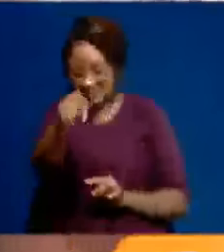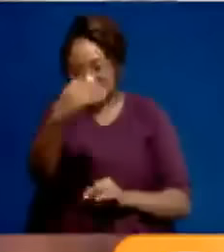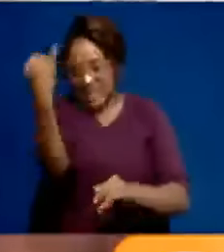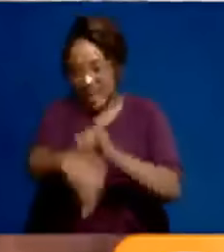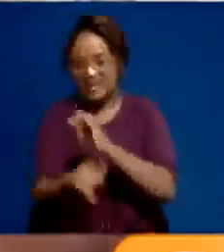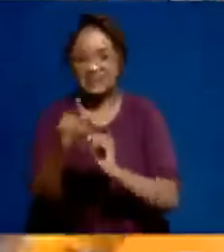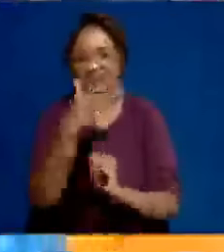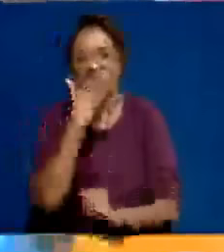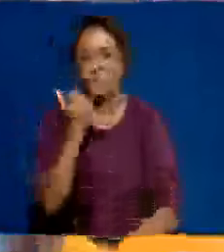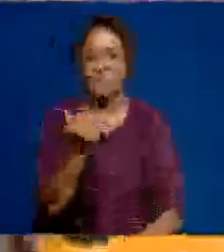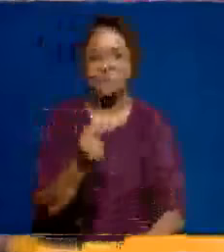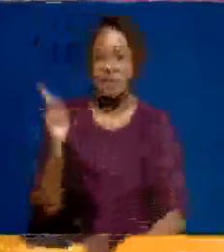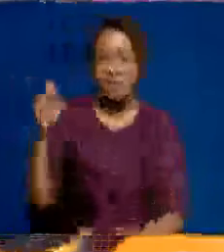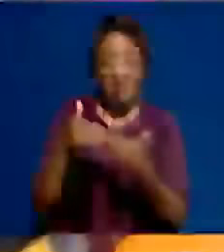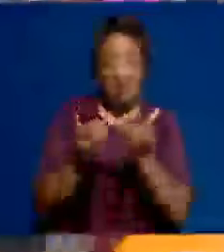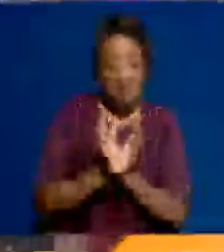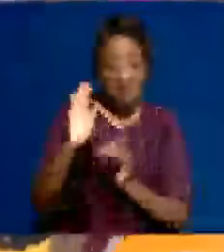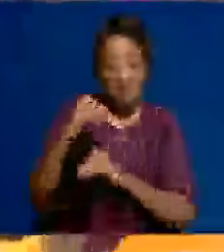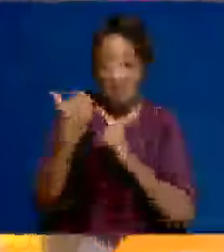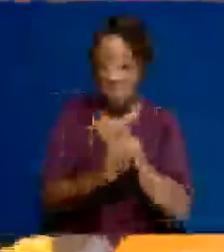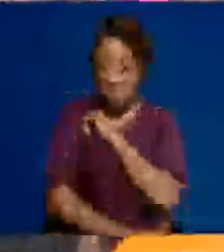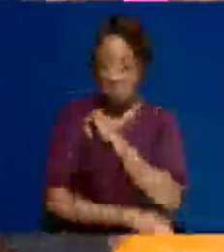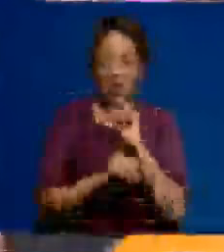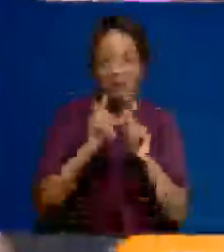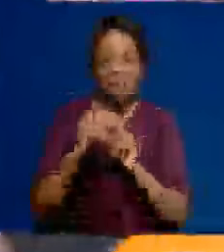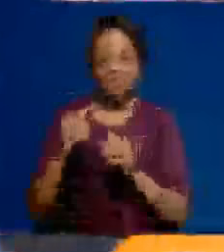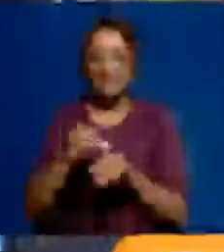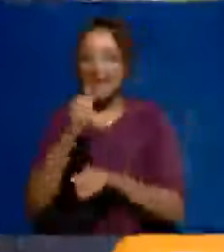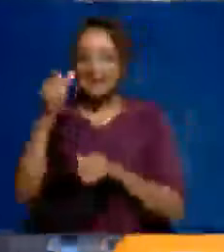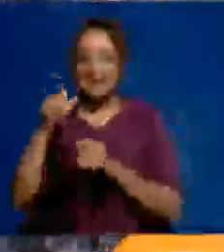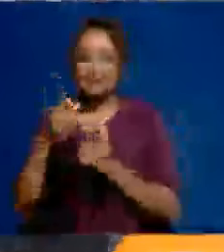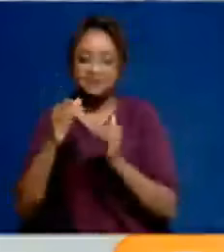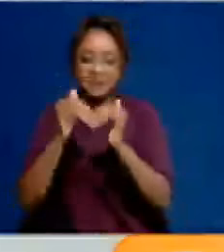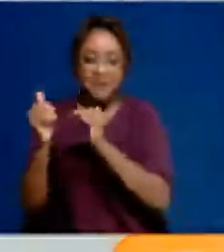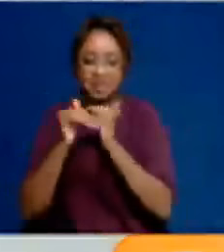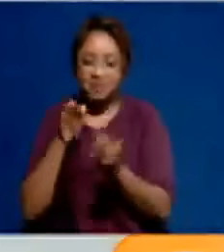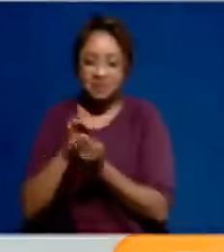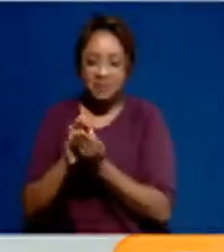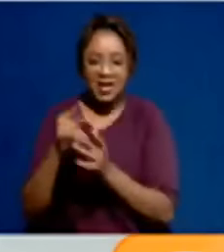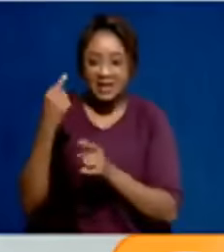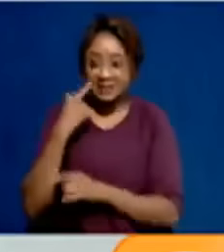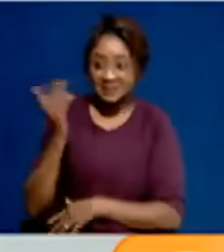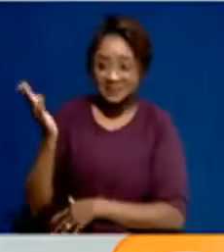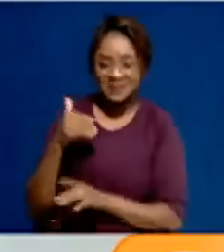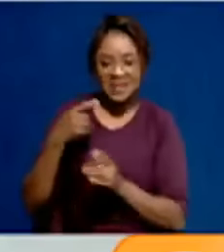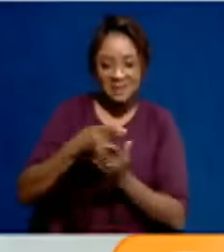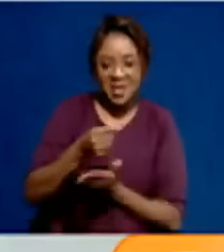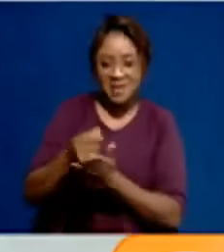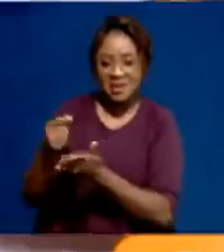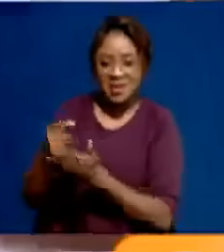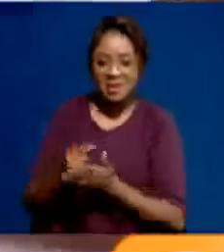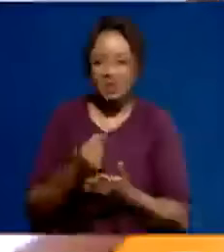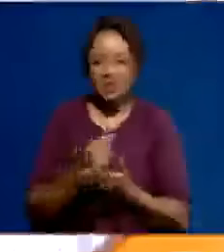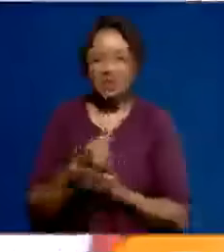katika familia isiyojiweza, Mudhuri alilipiwa karo na wakfu wa Equity miaka minne aliyokuwa katika shule ya